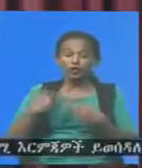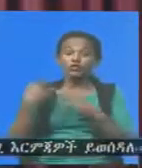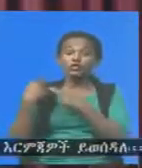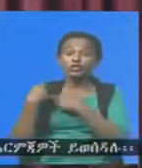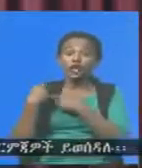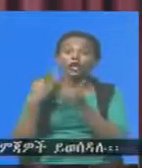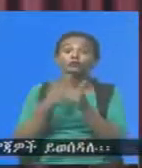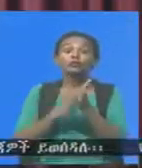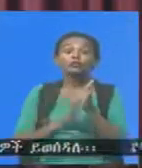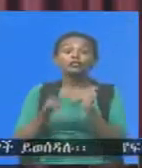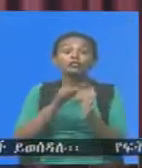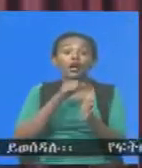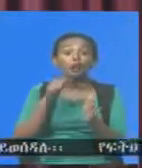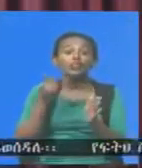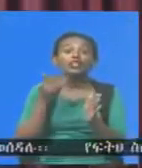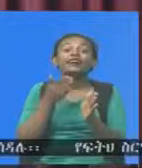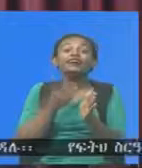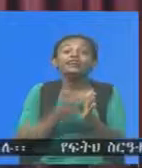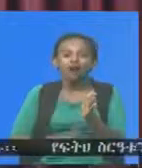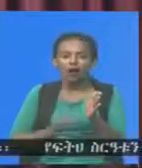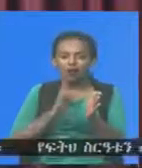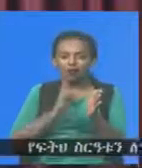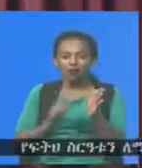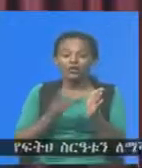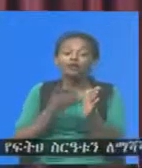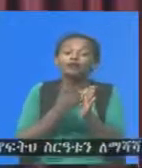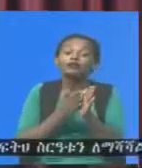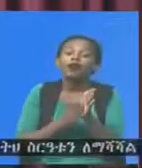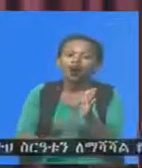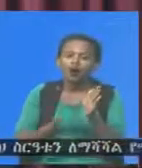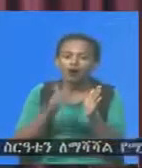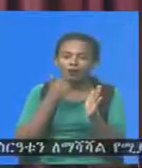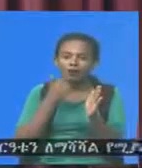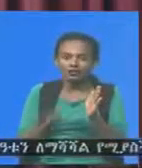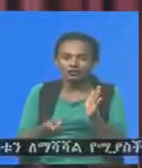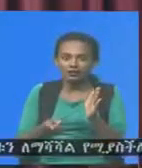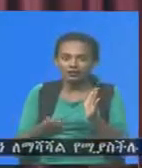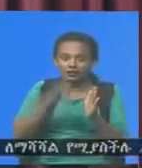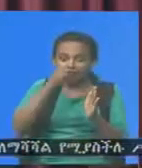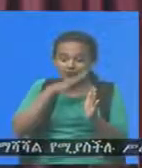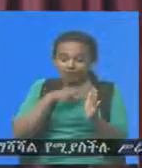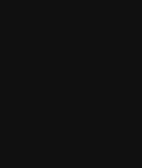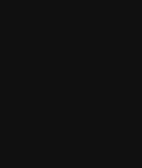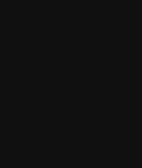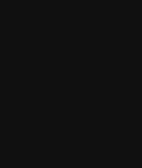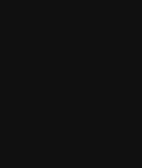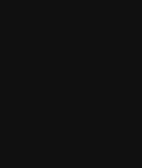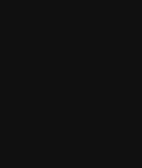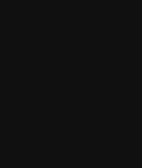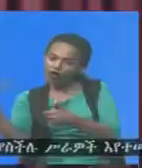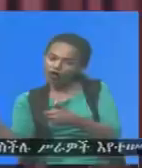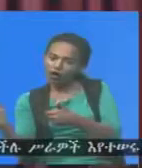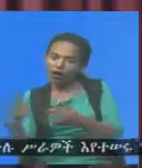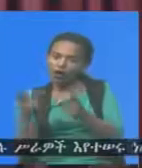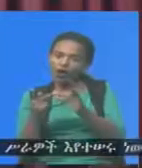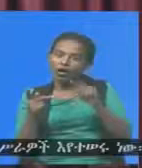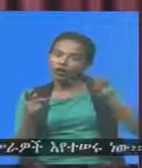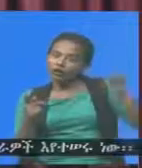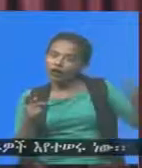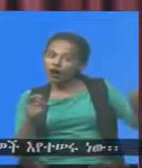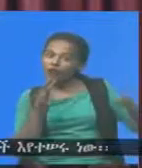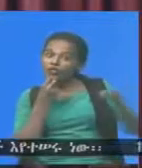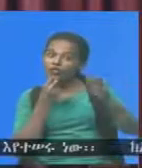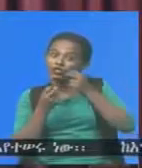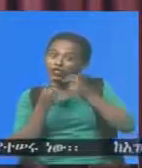ምህረት ሳይሆን ይቅርታ ነው። ይቅርታ ማለት ሰውየው ከስር ከወጣ ወንጀልና